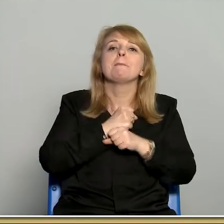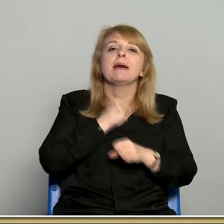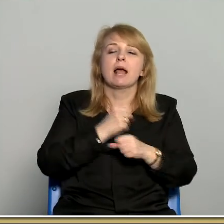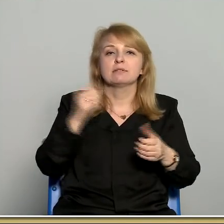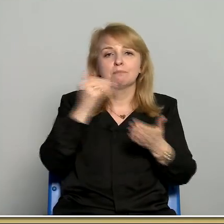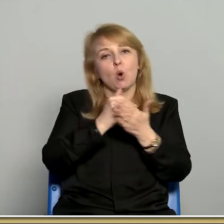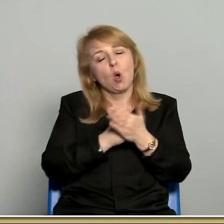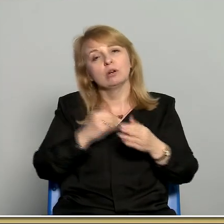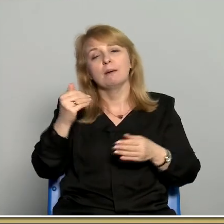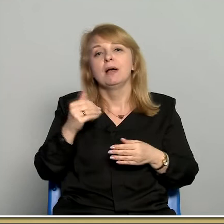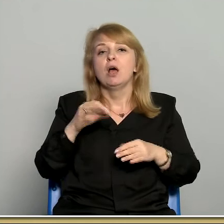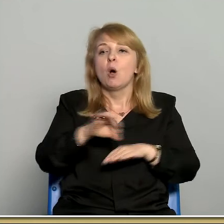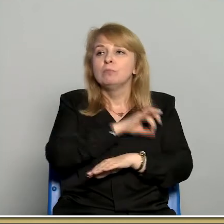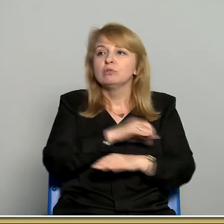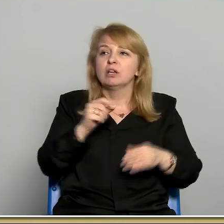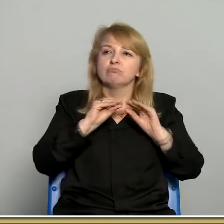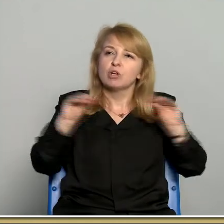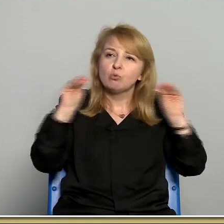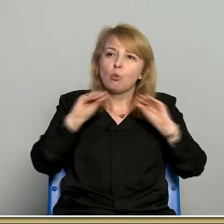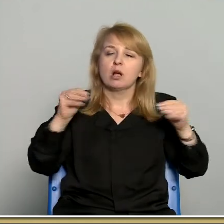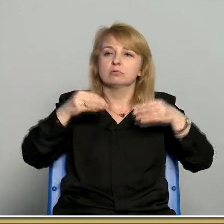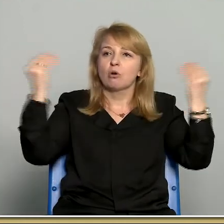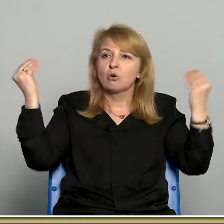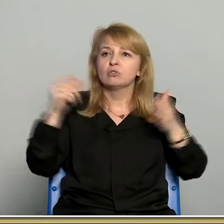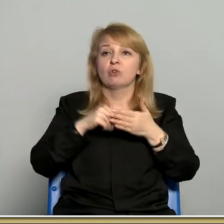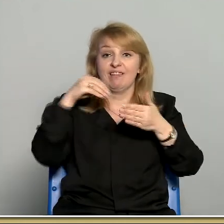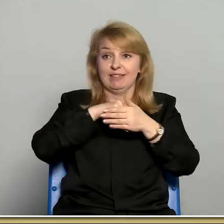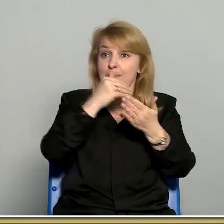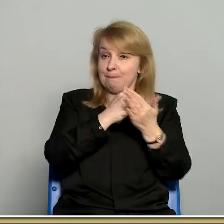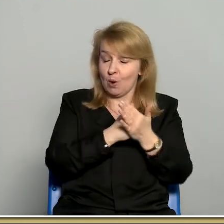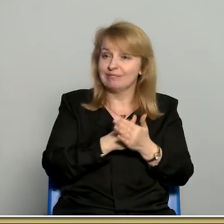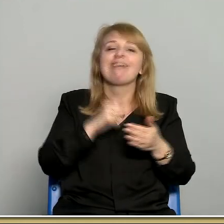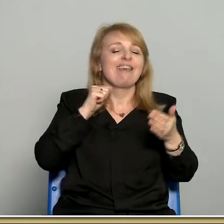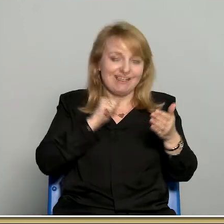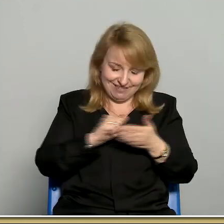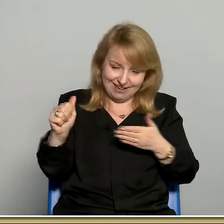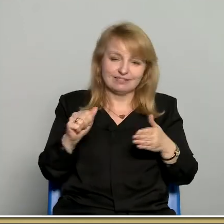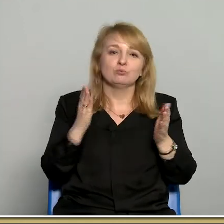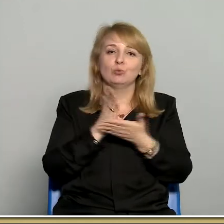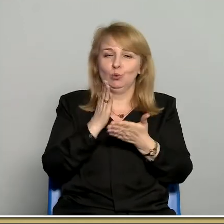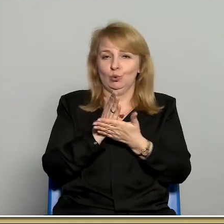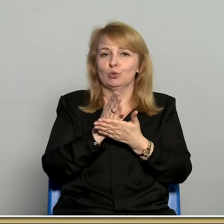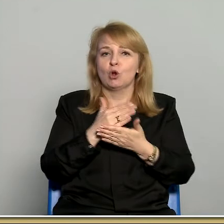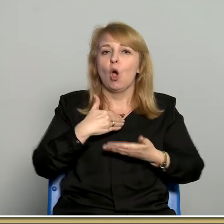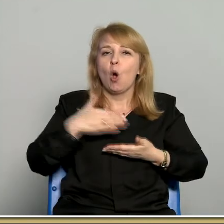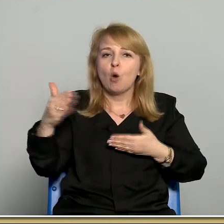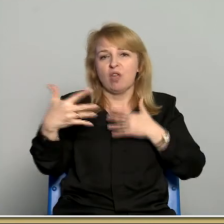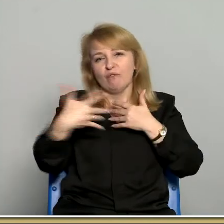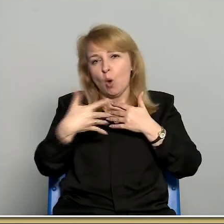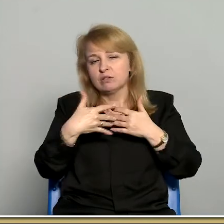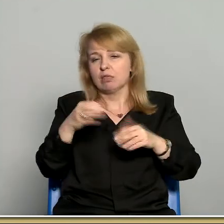Operacyjnego Wiedza, Edukacja, Rozwój. I w przypadku tego programu jesteśmy już po ocenie